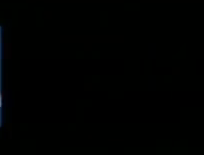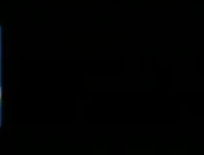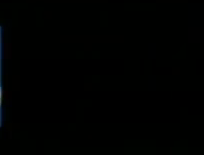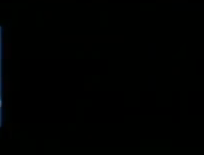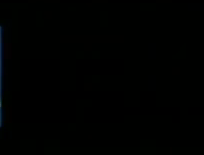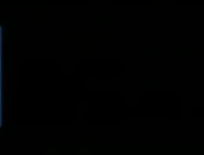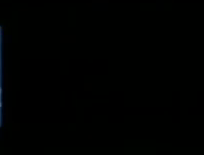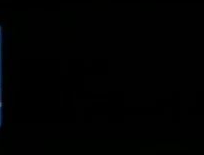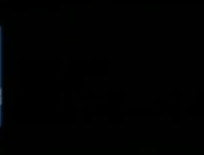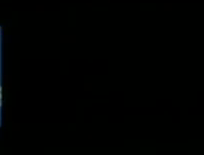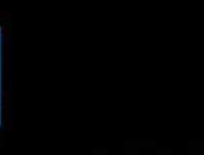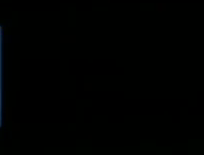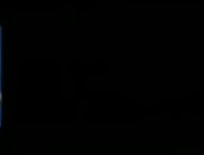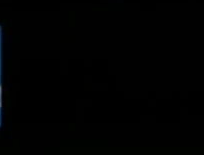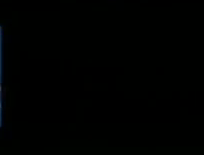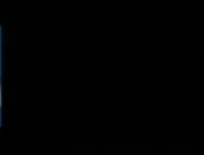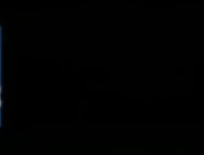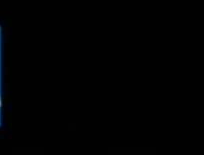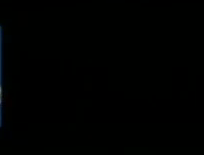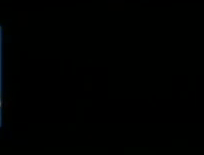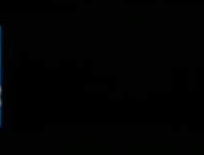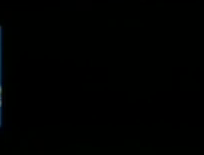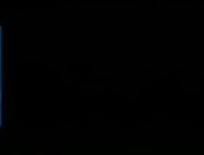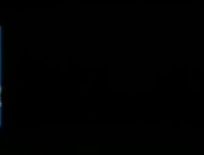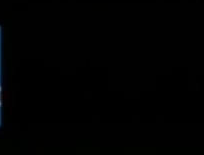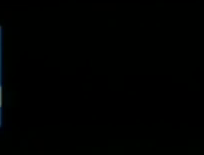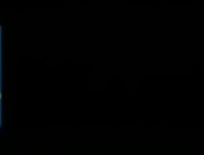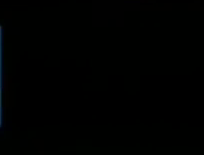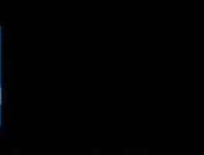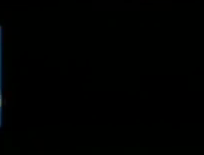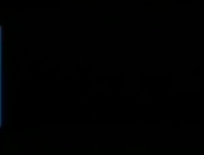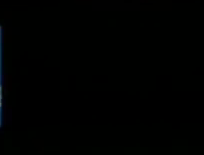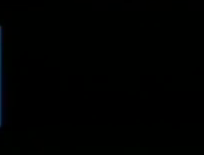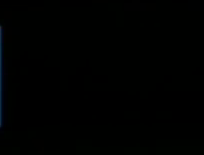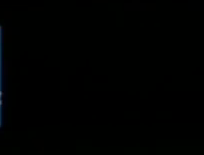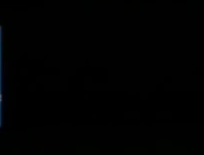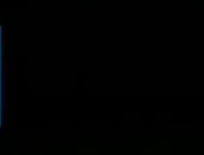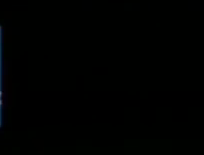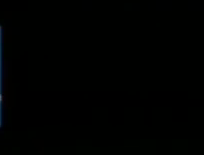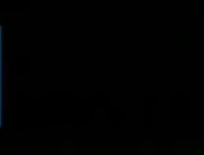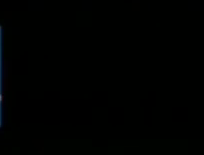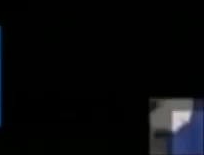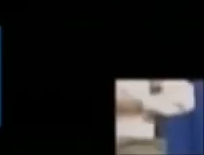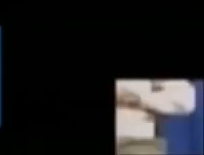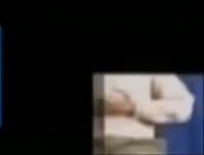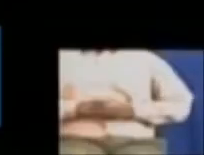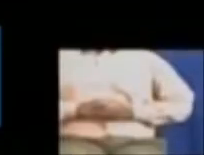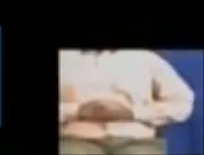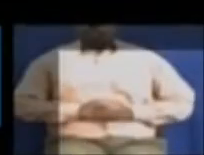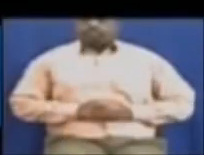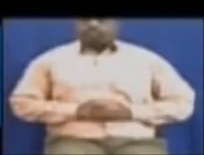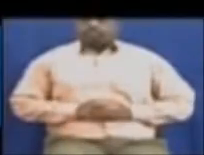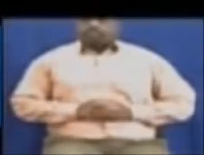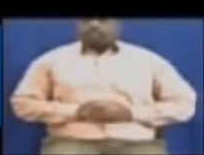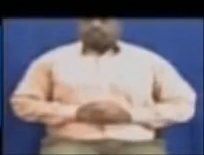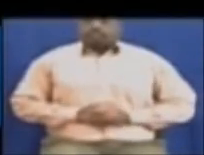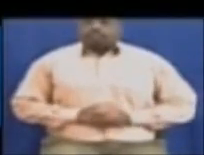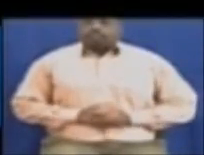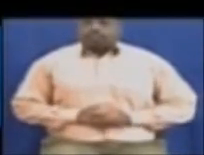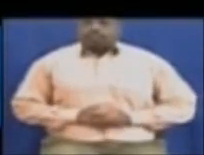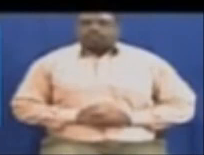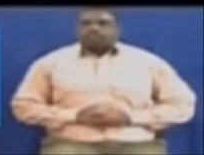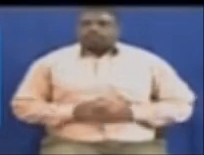tukizingatia jinsi ambavyo ushirika nchi hii umekuwa ukipata misukosuko hadi umefikia kutoka wizara mpaka kwenda kwenye